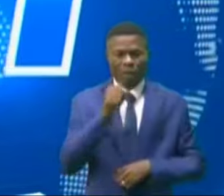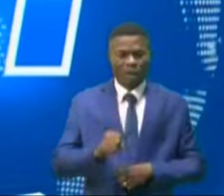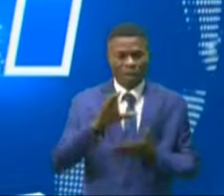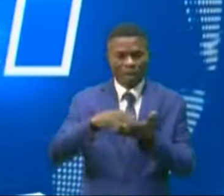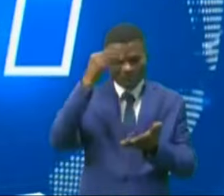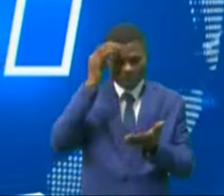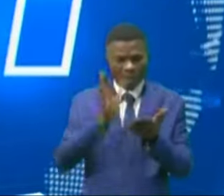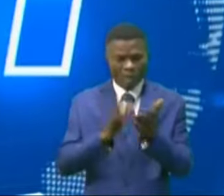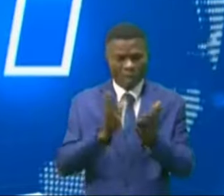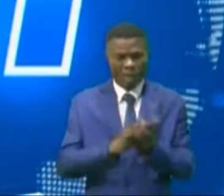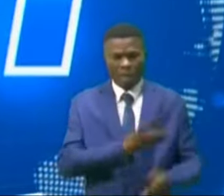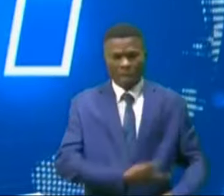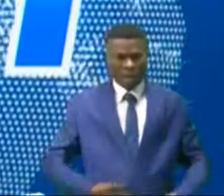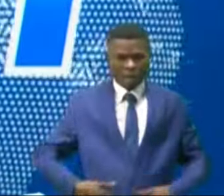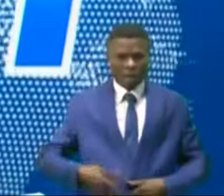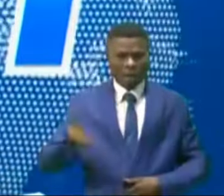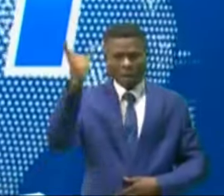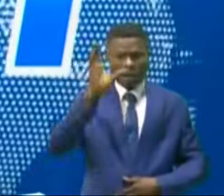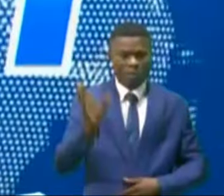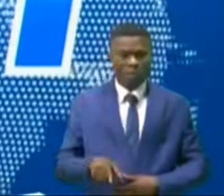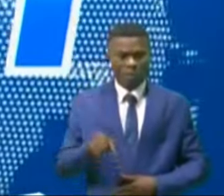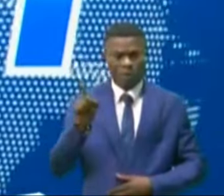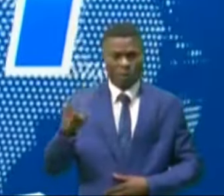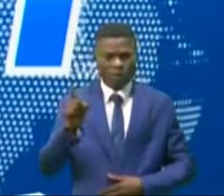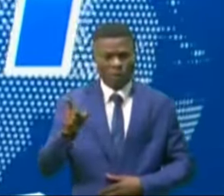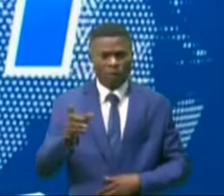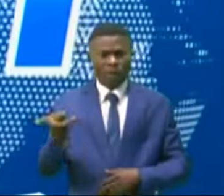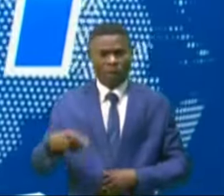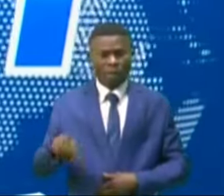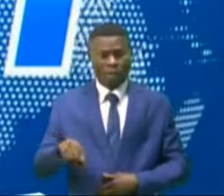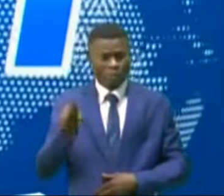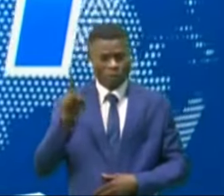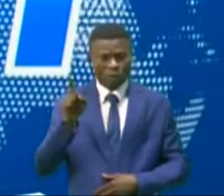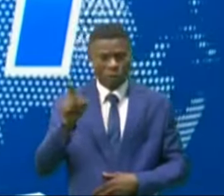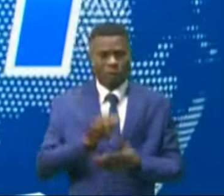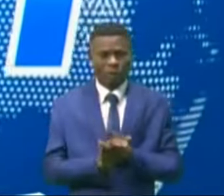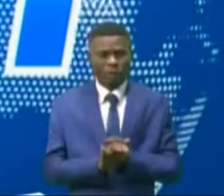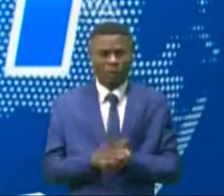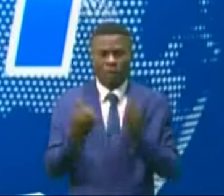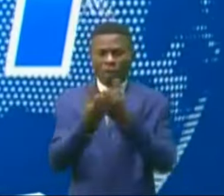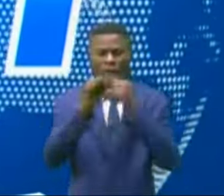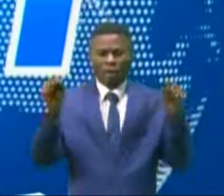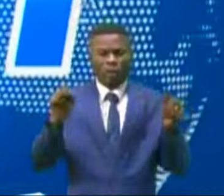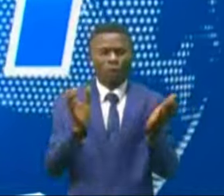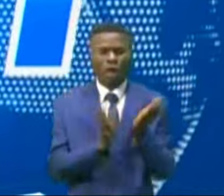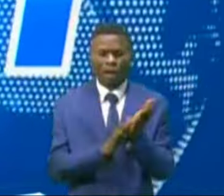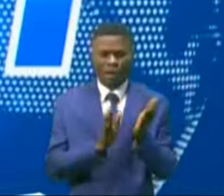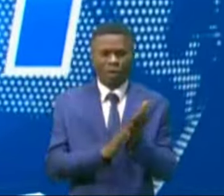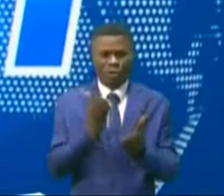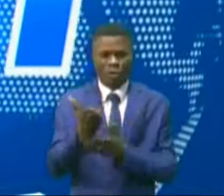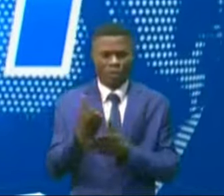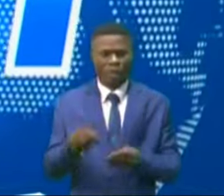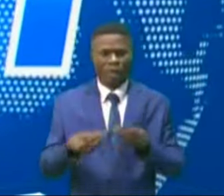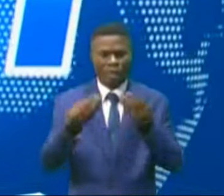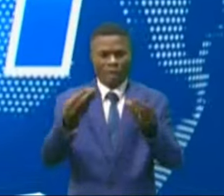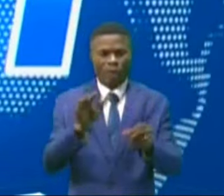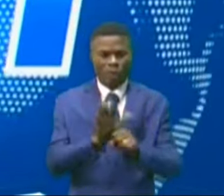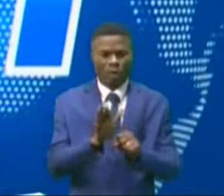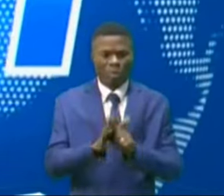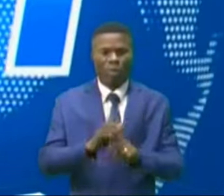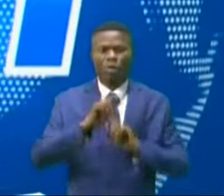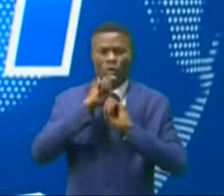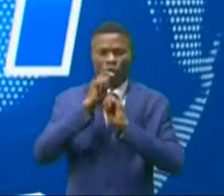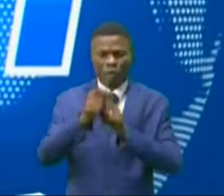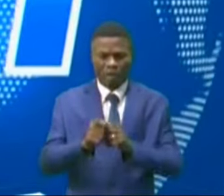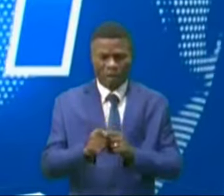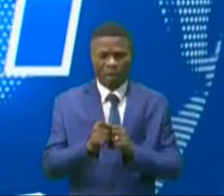du lycée Bakandi de Banzangungu de la province du Congo central ont sauvé leur établissement scolaire menacé d'être retiré